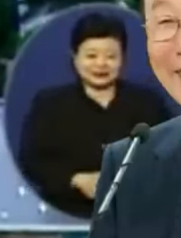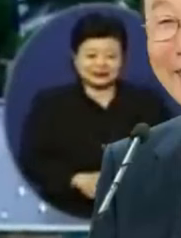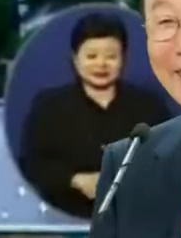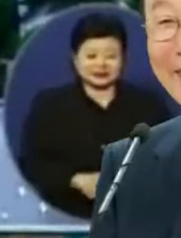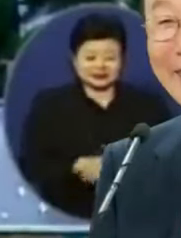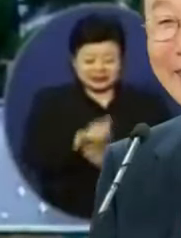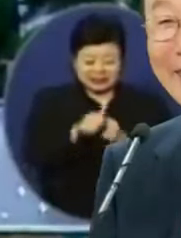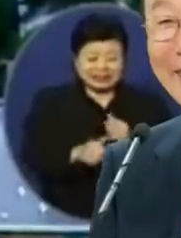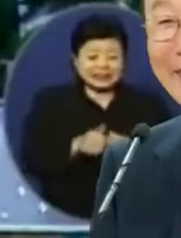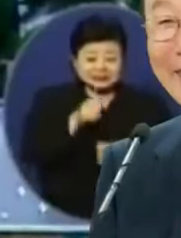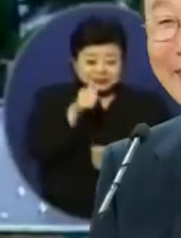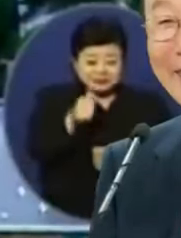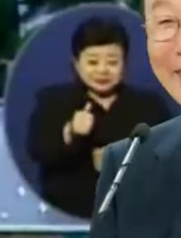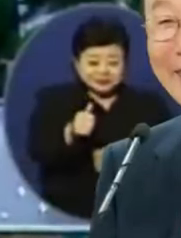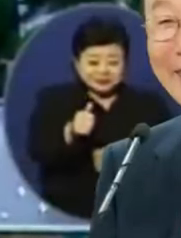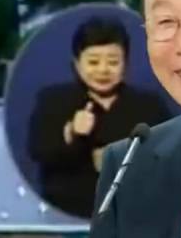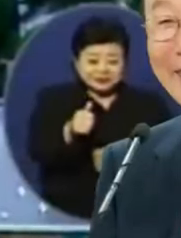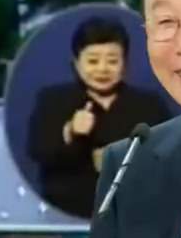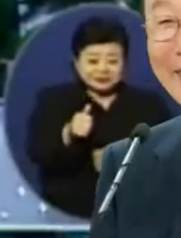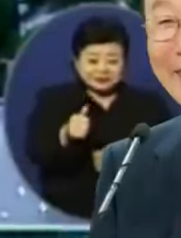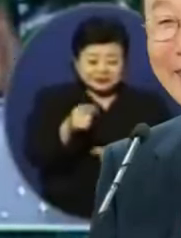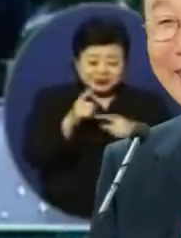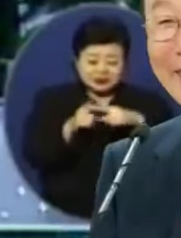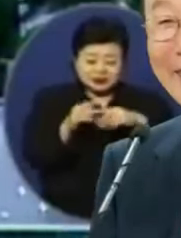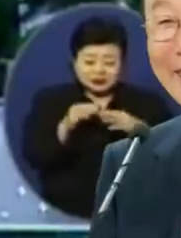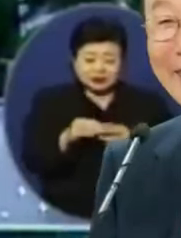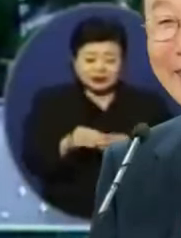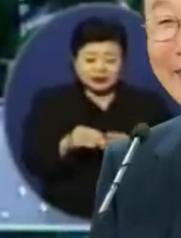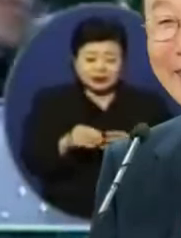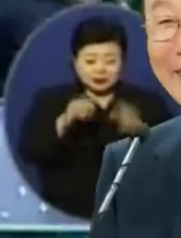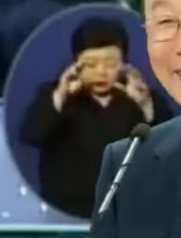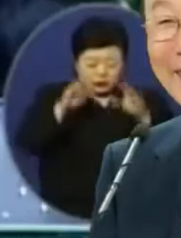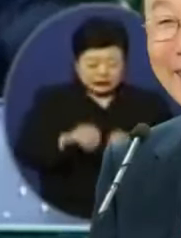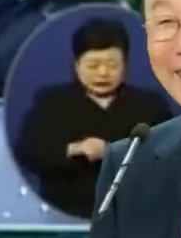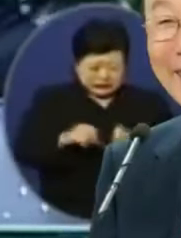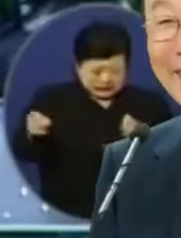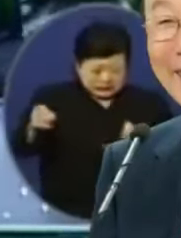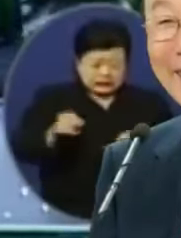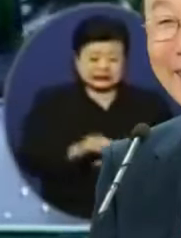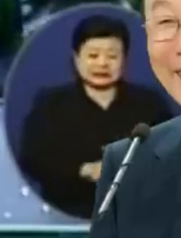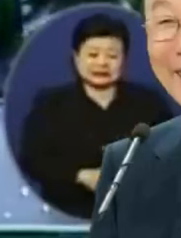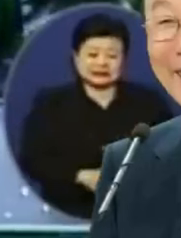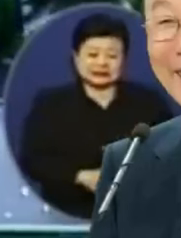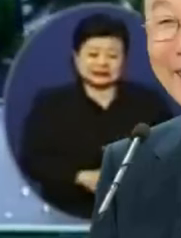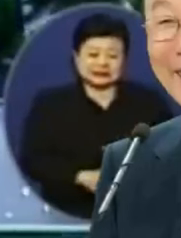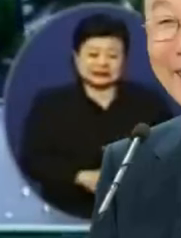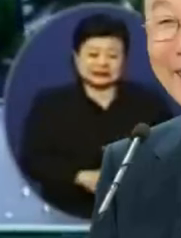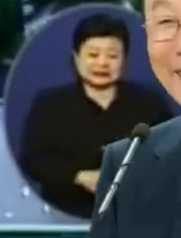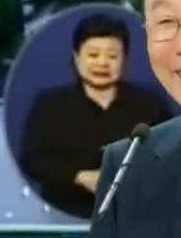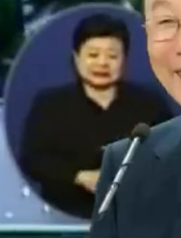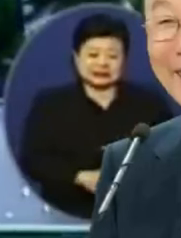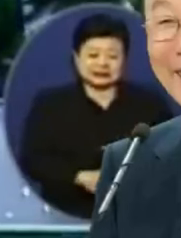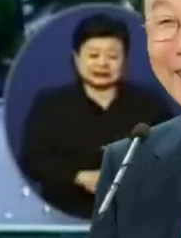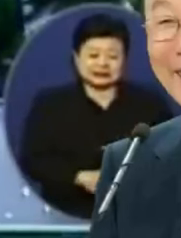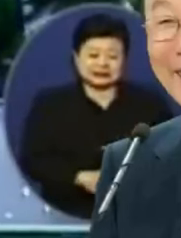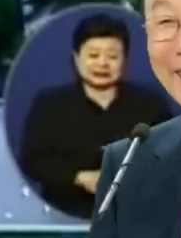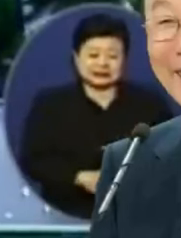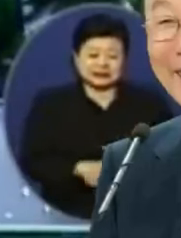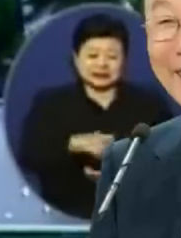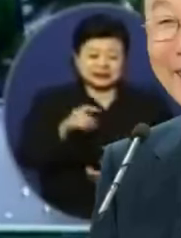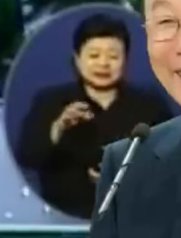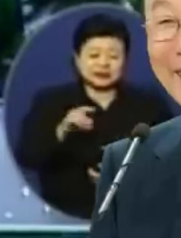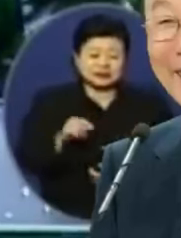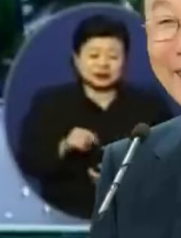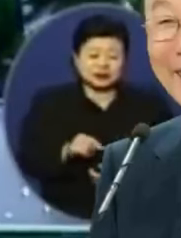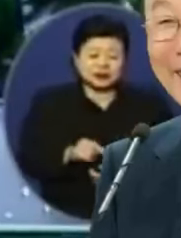그럴 때 하나님의 성전의 휘장이 쫙 찢어졌습니다. 지성소 안에